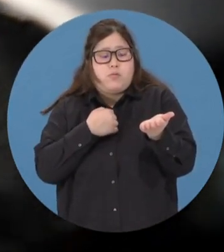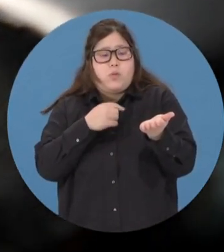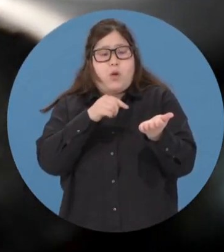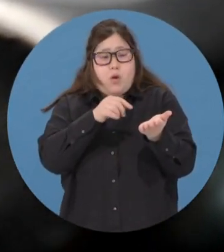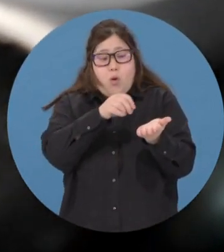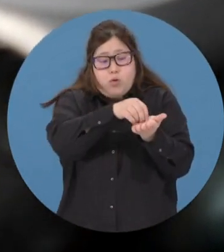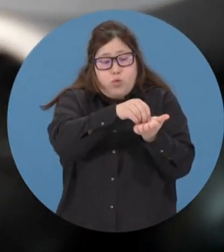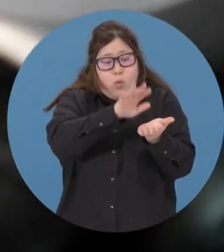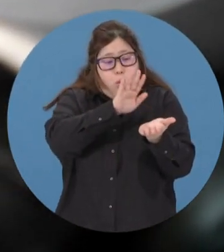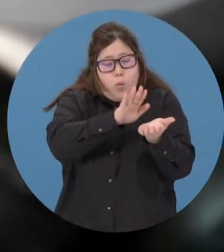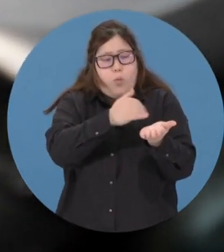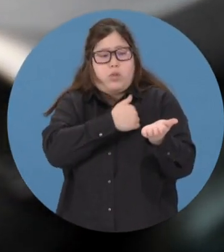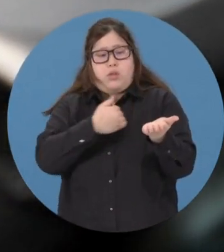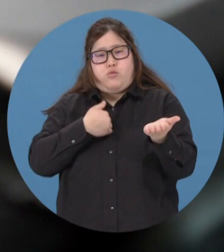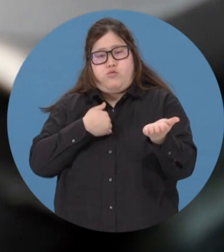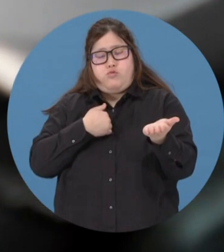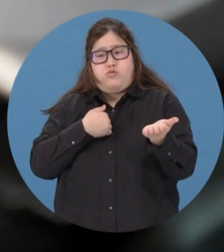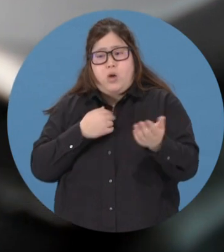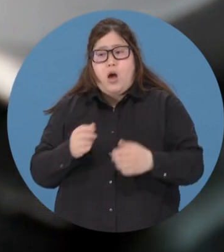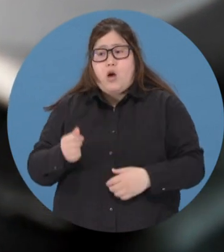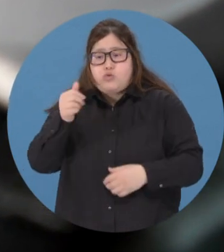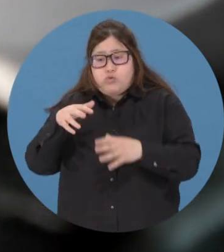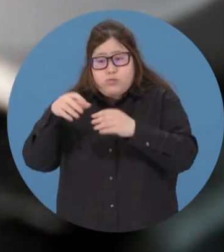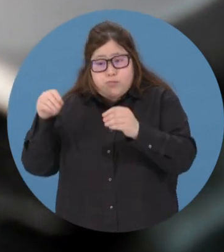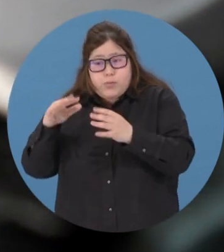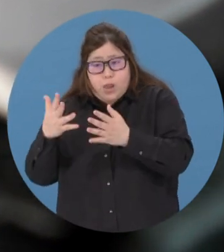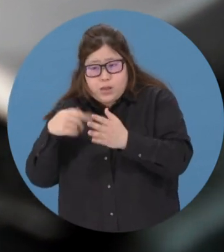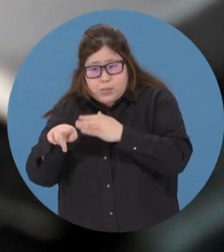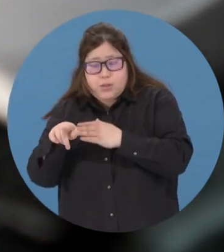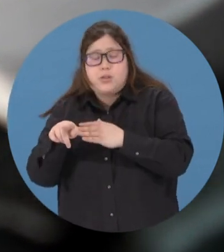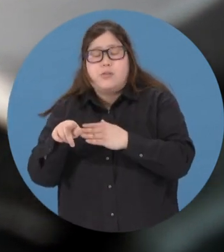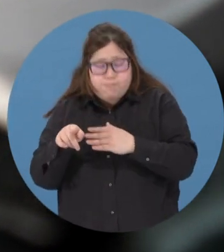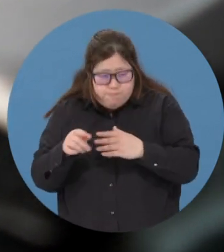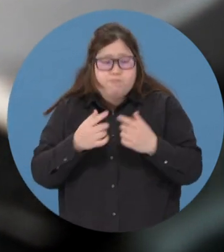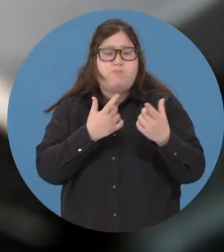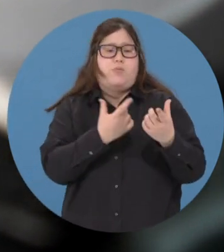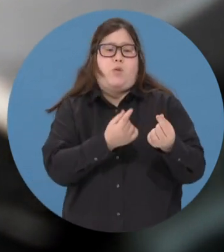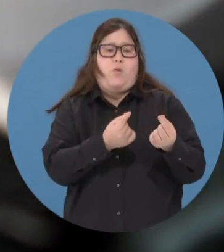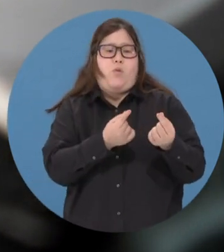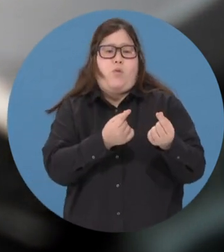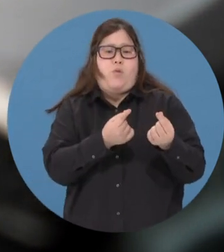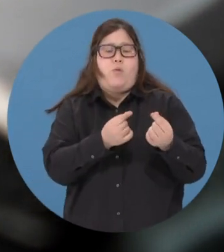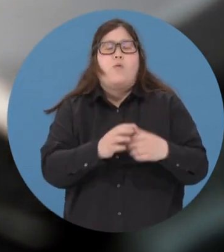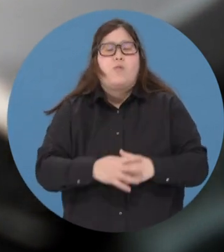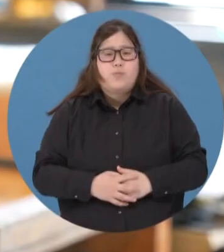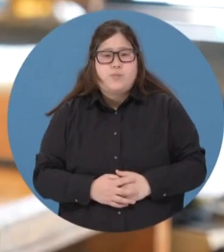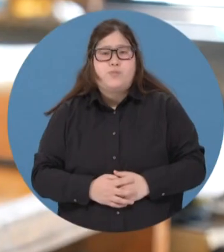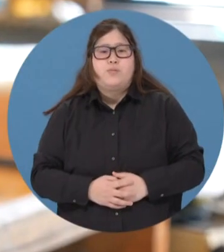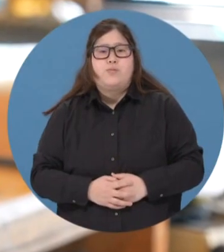ちがいいんですよ。 すぐ乾かないってことですか？ 長持ちをするんですね。